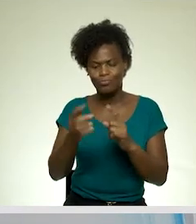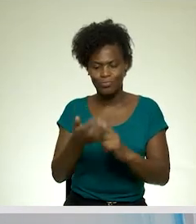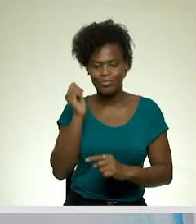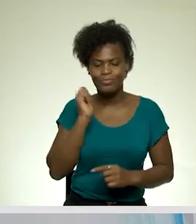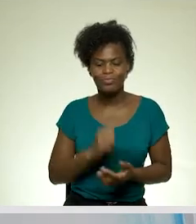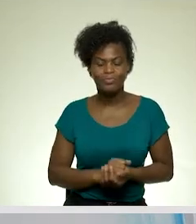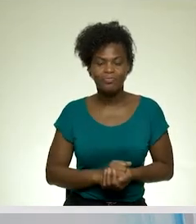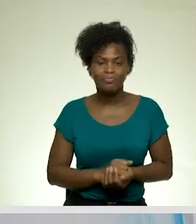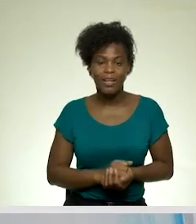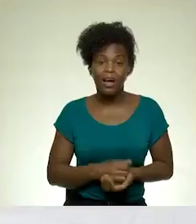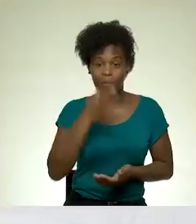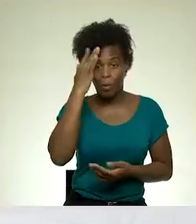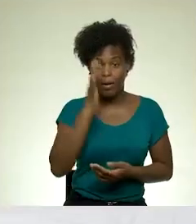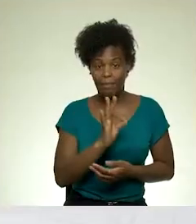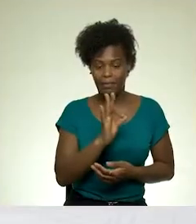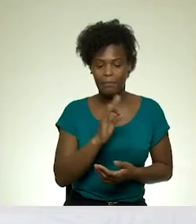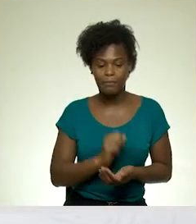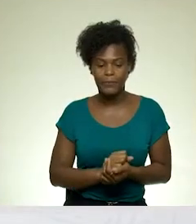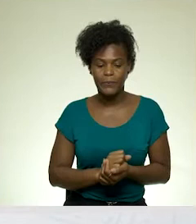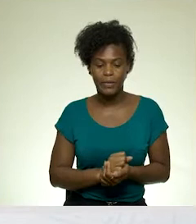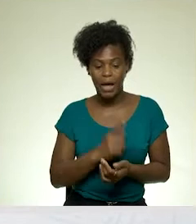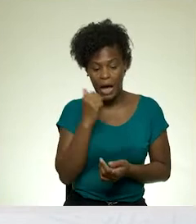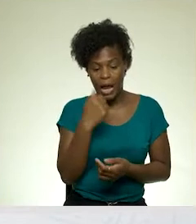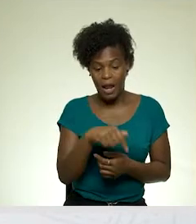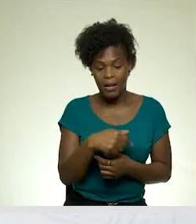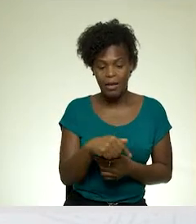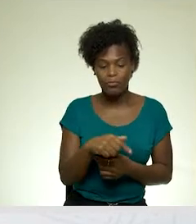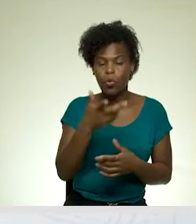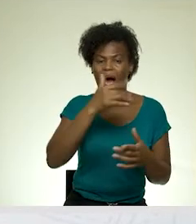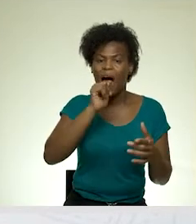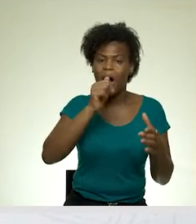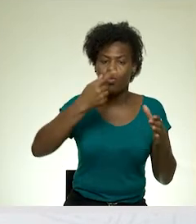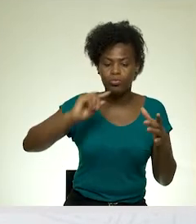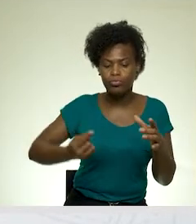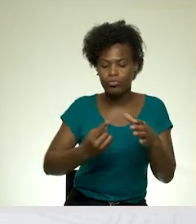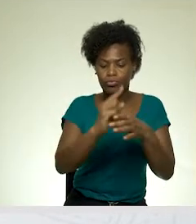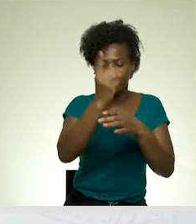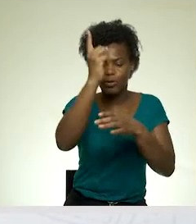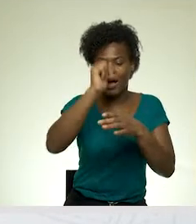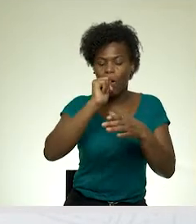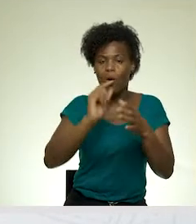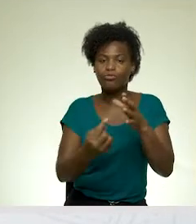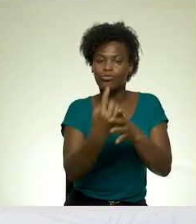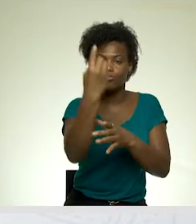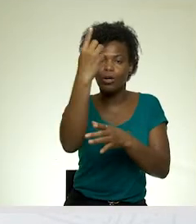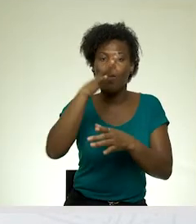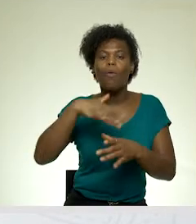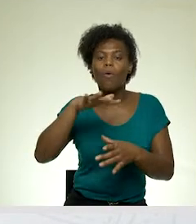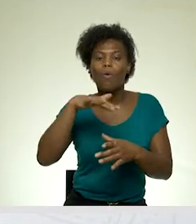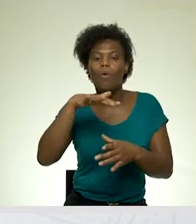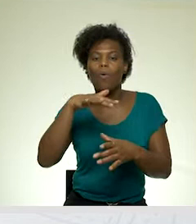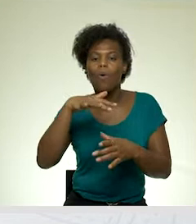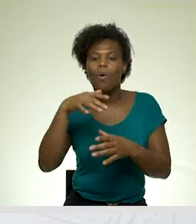va. 4. Il y a une fontaine. Quoi? Où par rapport à la